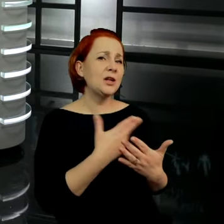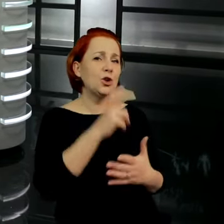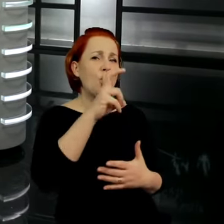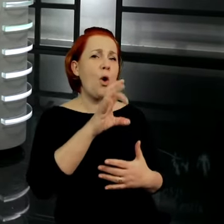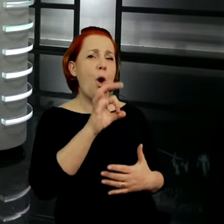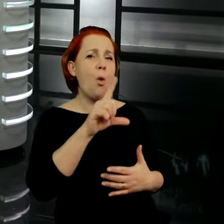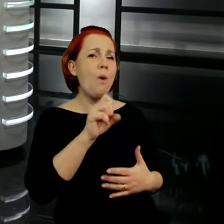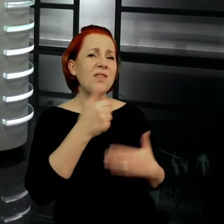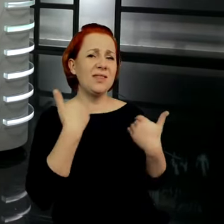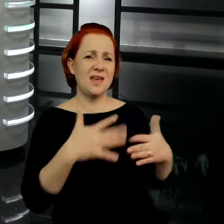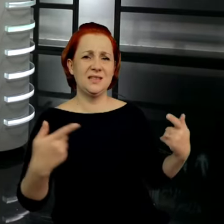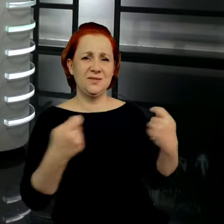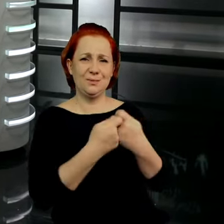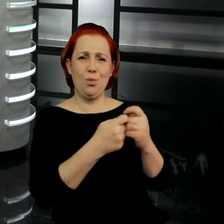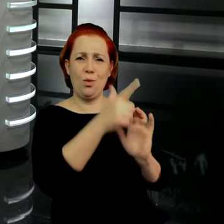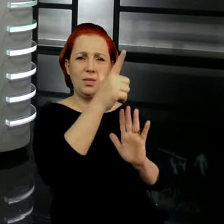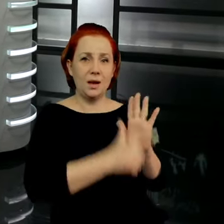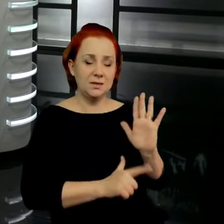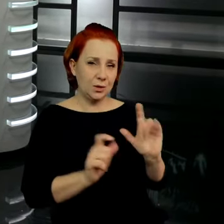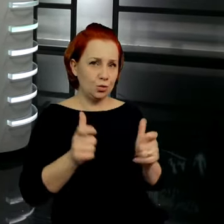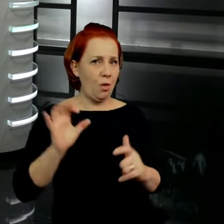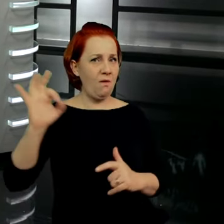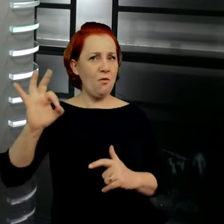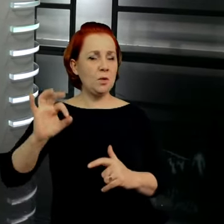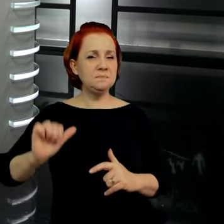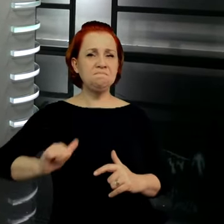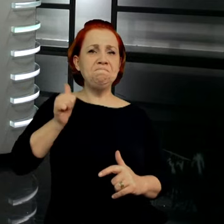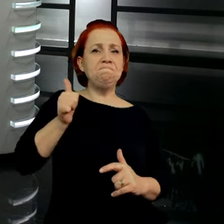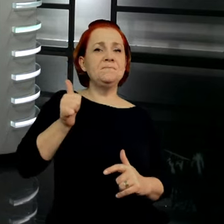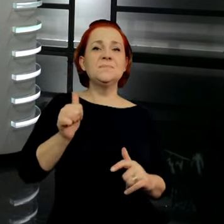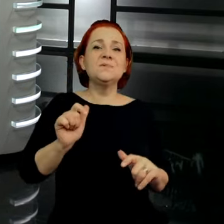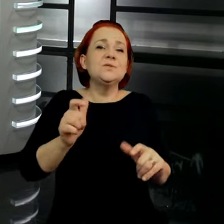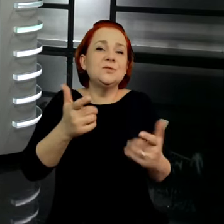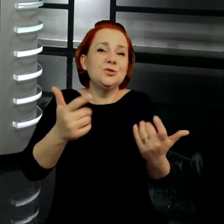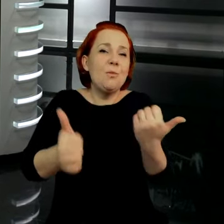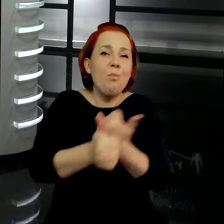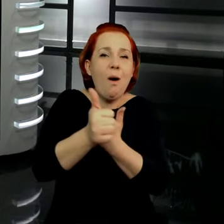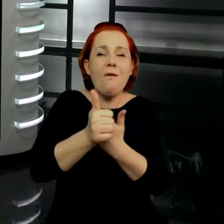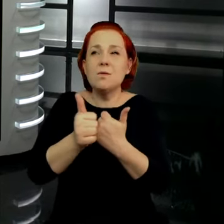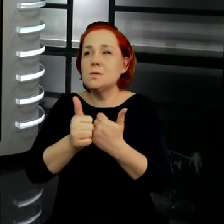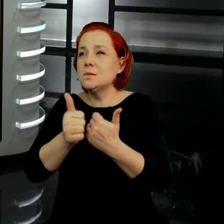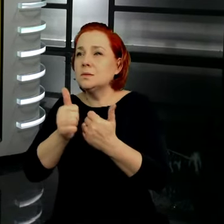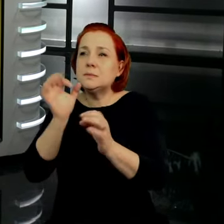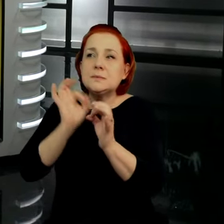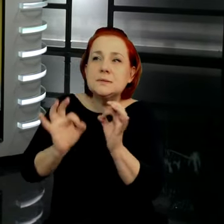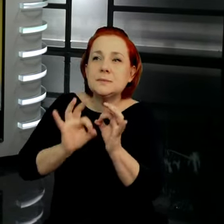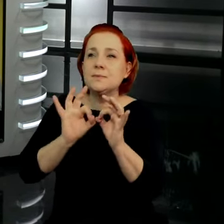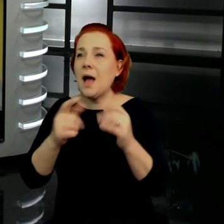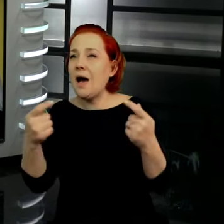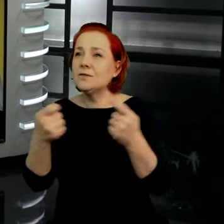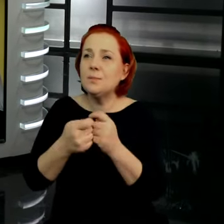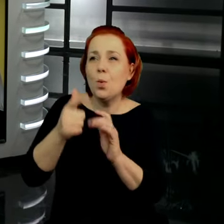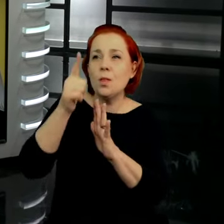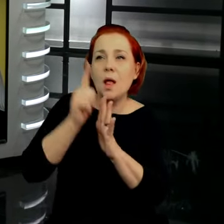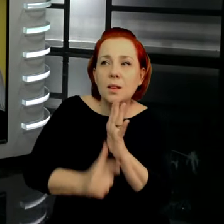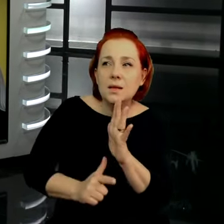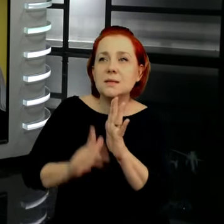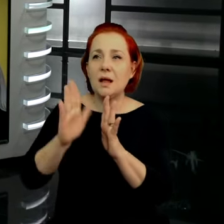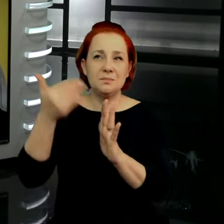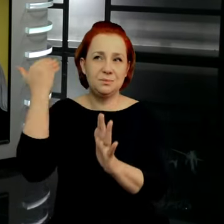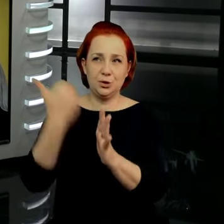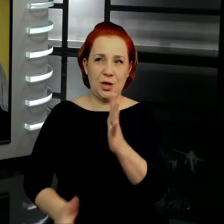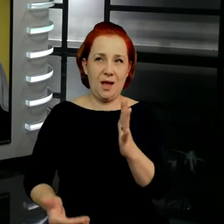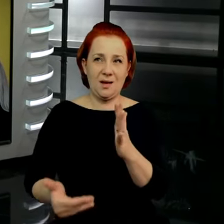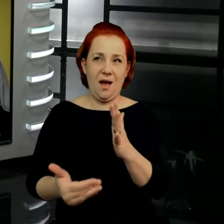Czy tutaj decyduje ego, czy decyduje rzeczywiście kalkulacja, że wspólna lista to będzie przegrana z PiS-em?